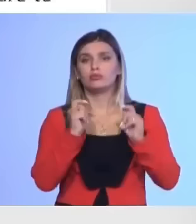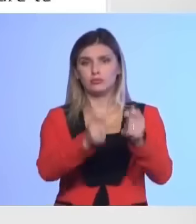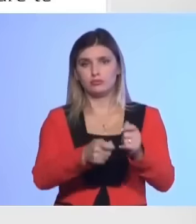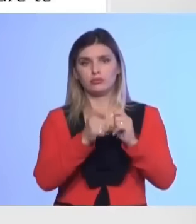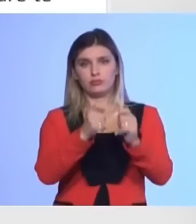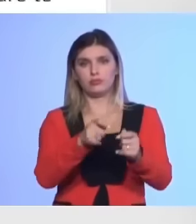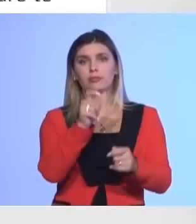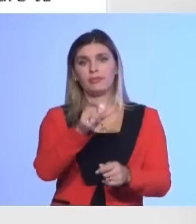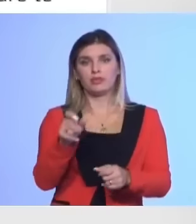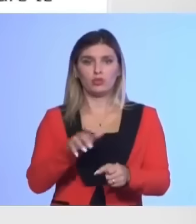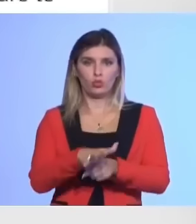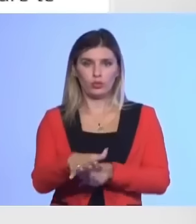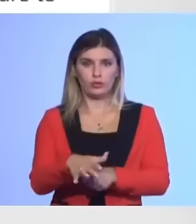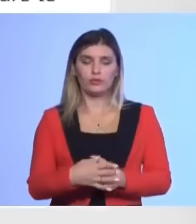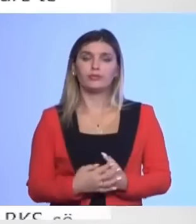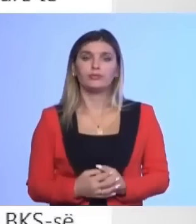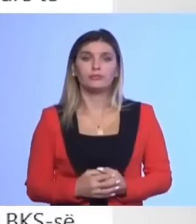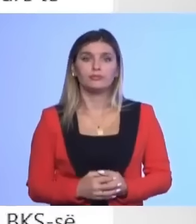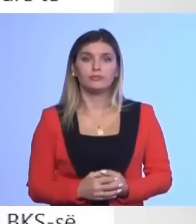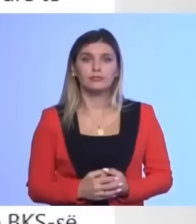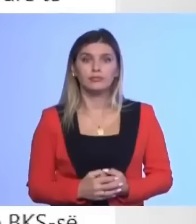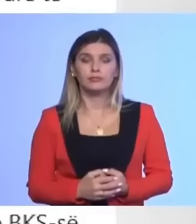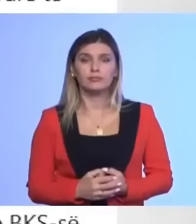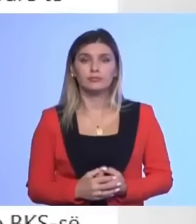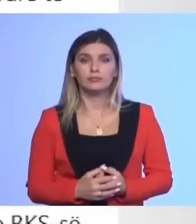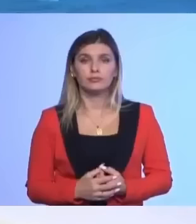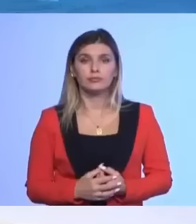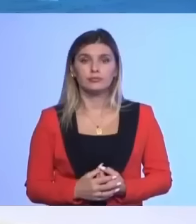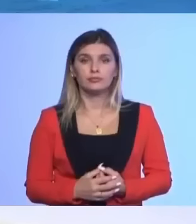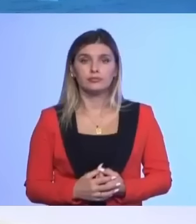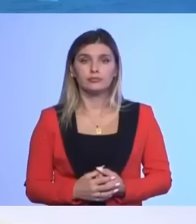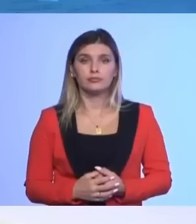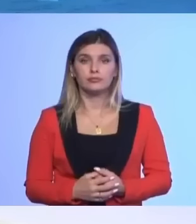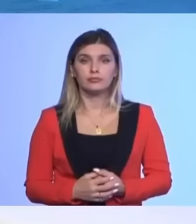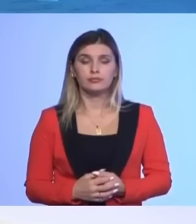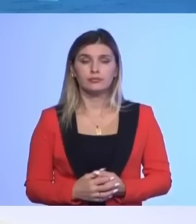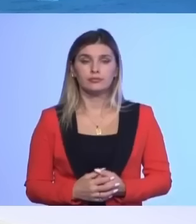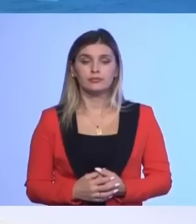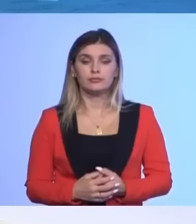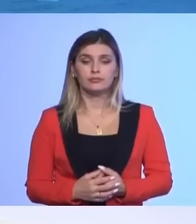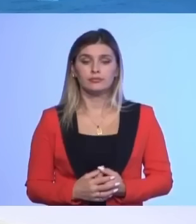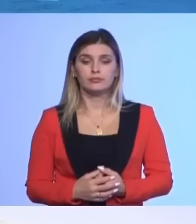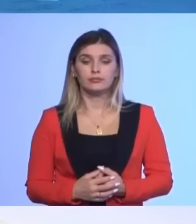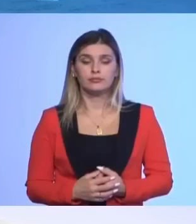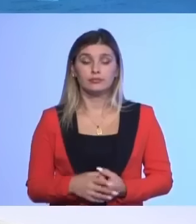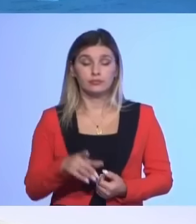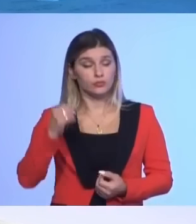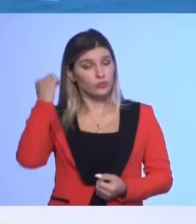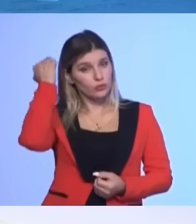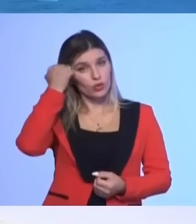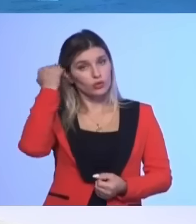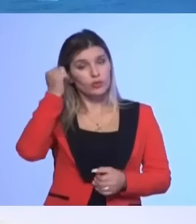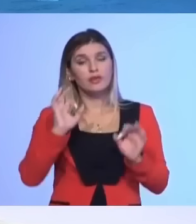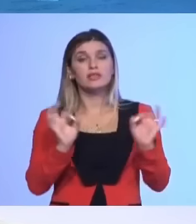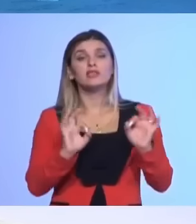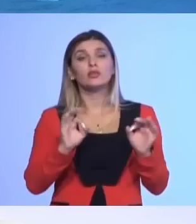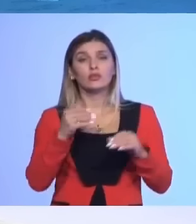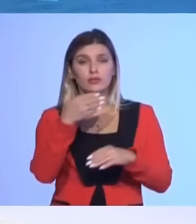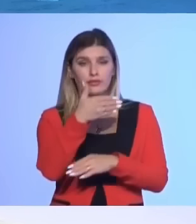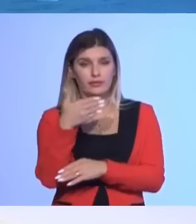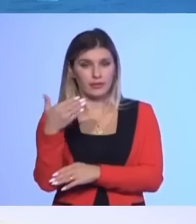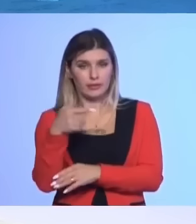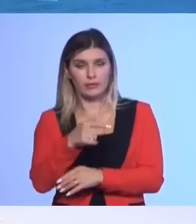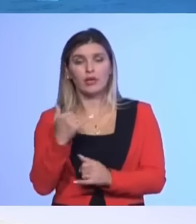punonjësit e byros. Biroja Kosovare e Sigurimit i është kundër